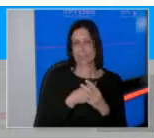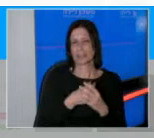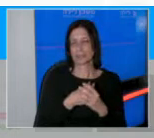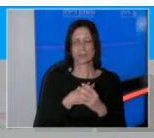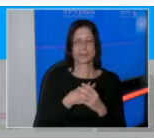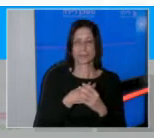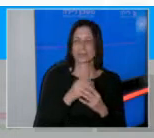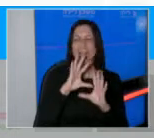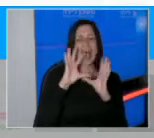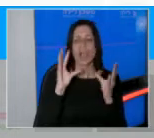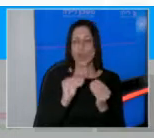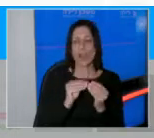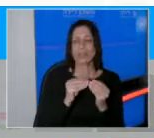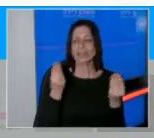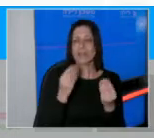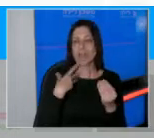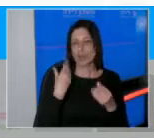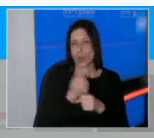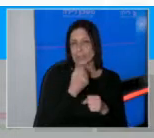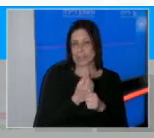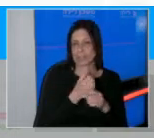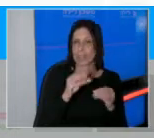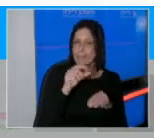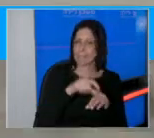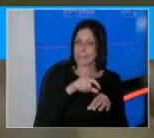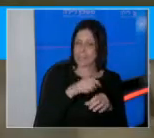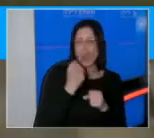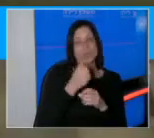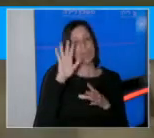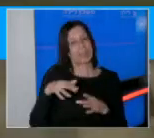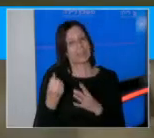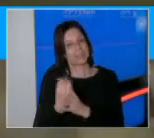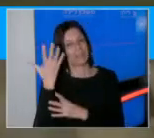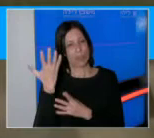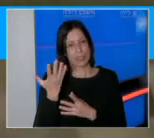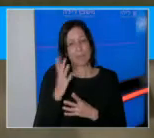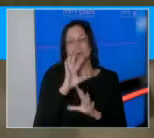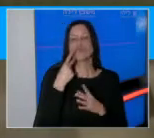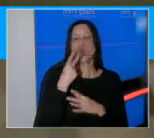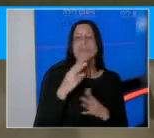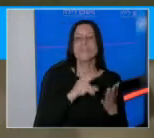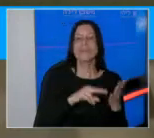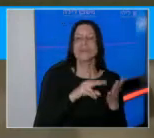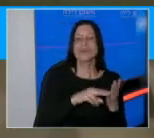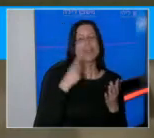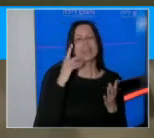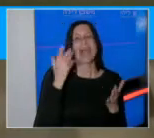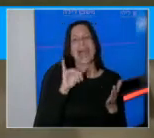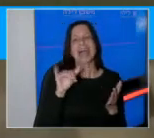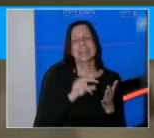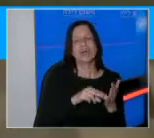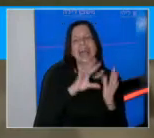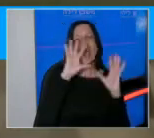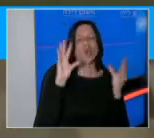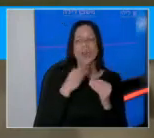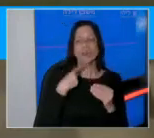הדוכן, שתדעו, כל מה שאנחנו עושים עם בשר, אנחנו עושים גם טבעוני, וכל מה שאתם רואים בתמונות, אני לא יודעת איזה תמונות אתם לגמרי מראים, אבל כל